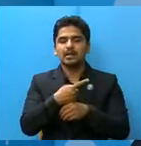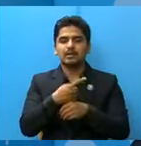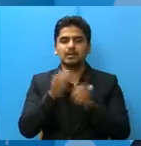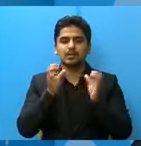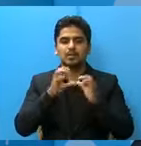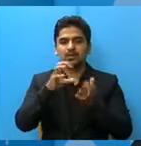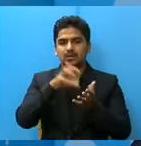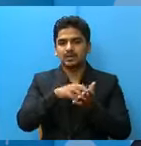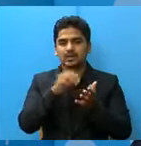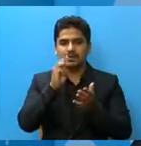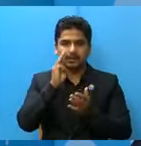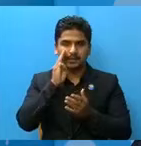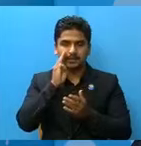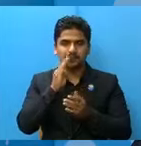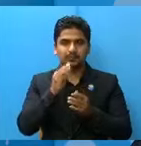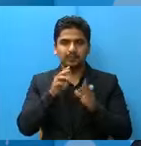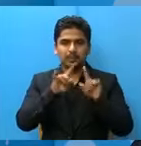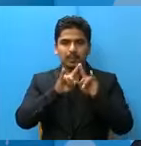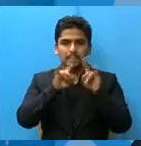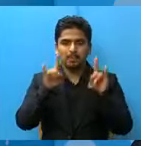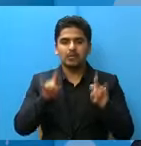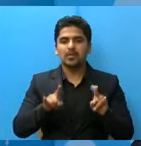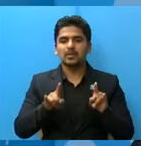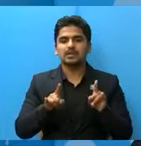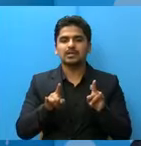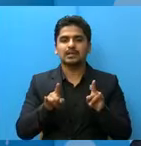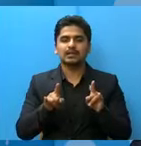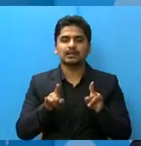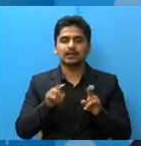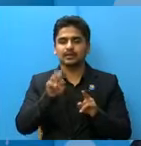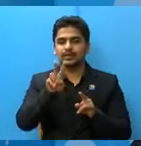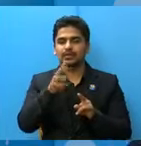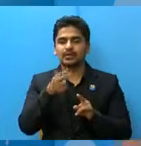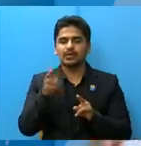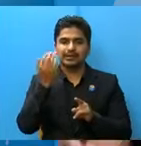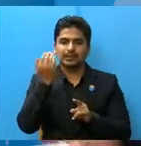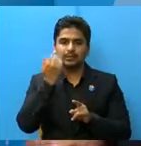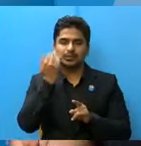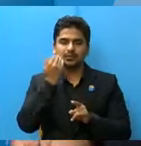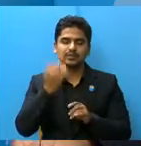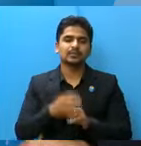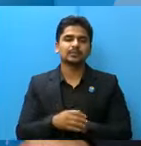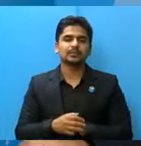प्रयोक्साला में पर्शाका दुई जना पुरुस